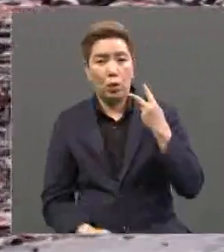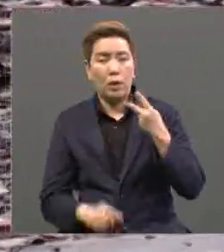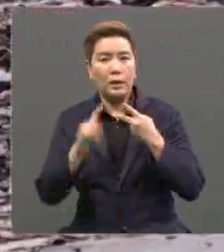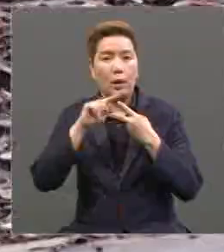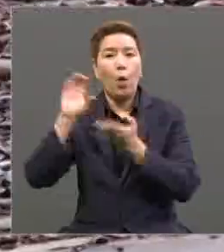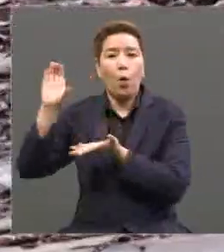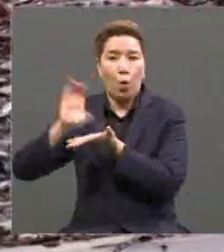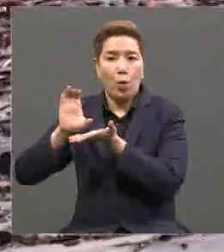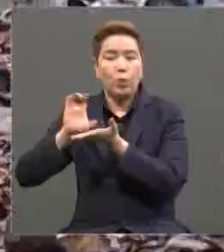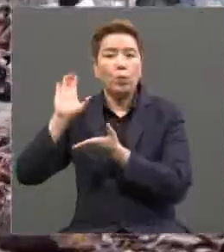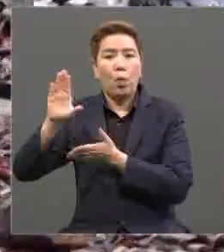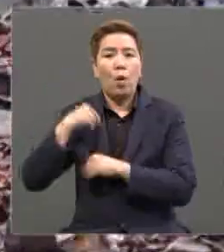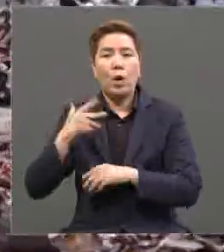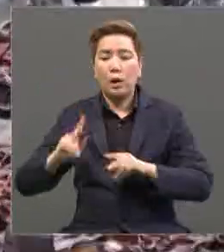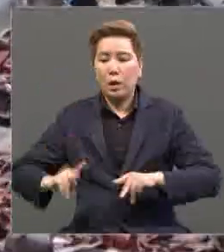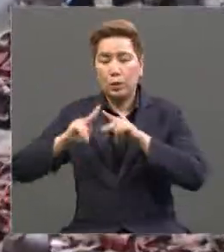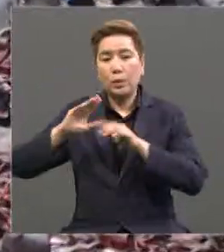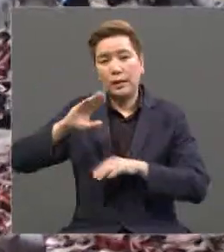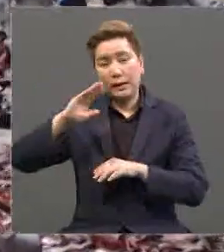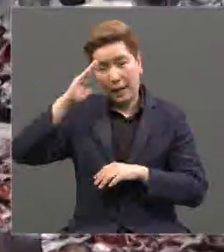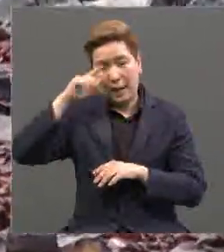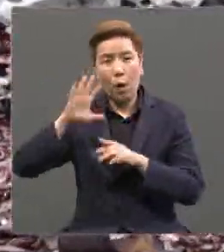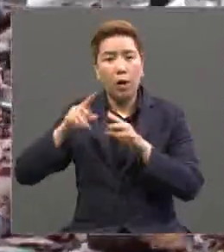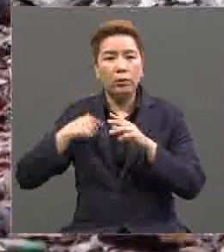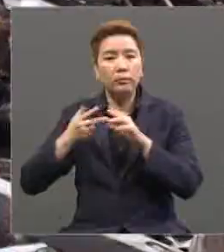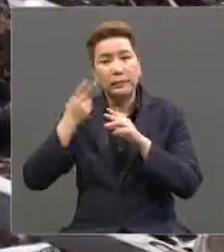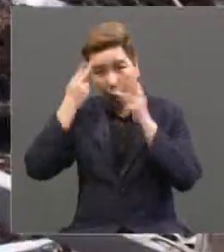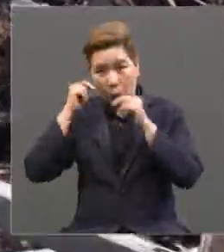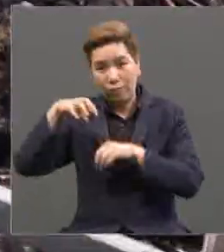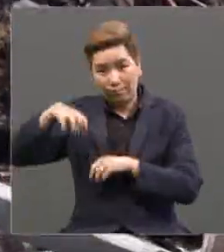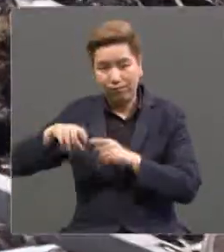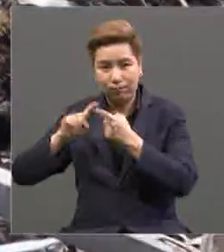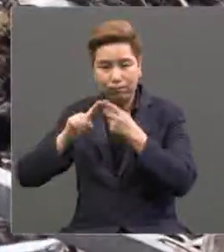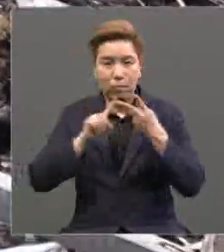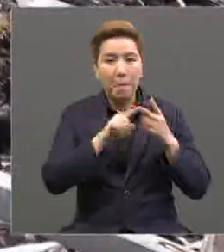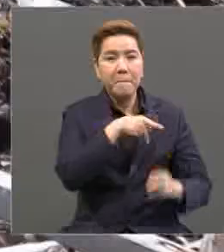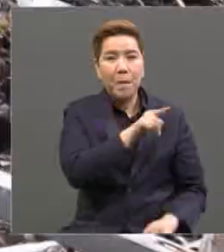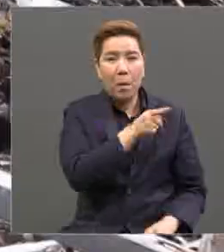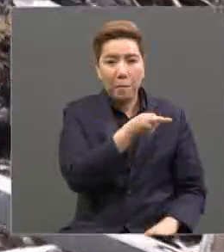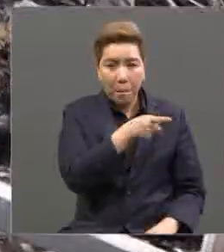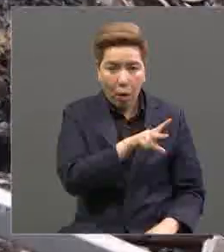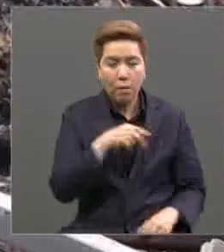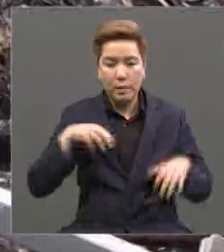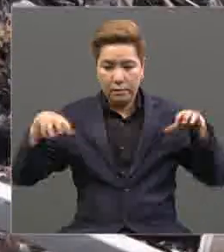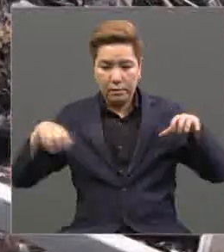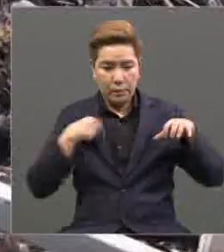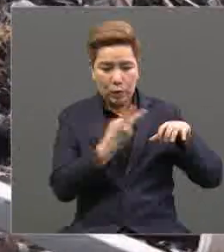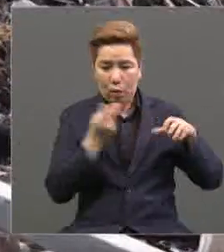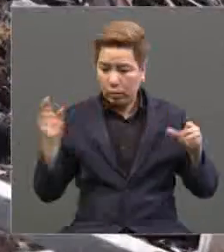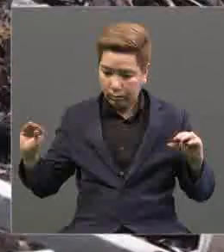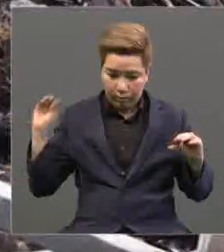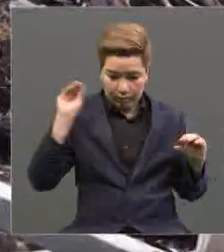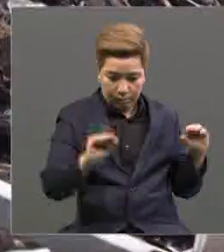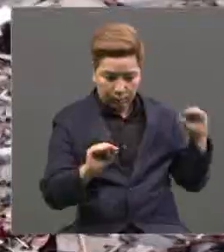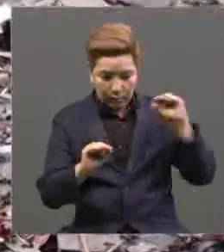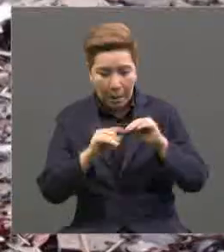จากกองทุนเงินช่วยเหลือผู้ประสบสาธารณภัยสำนักนายกรัฐมนตรีและจากกรมป้องกันและบรรเทาสาธารณภัยกรณีที่บ้านเรือนนั้นได้รับ